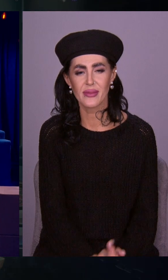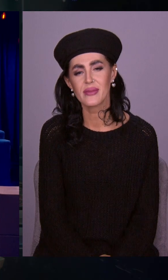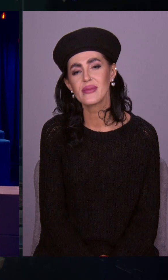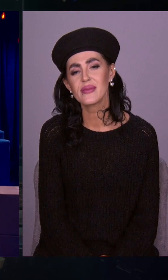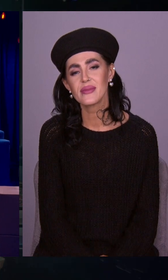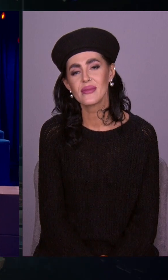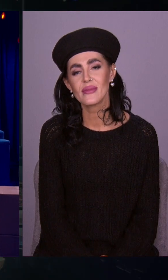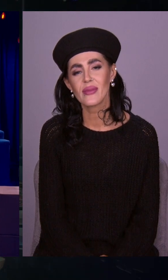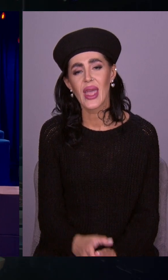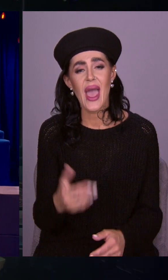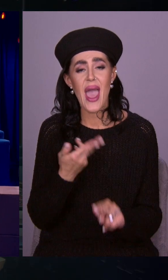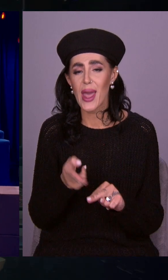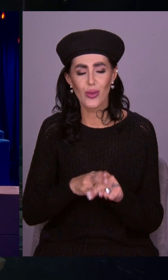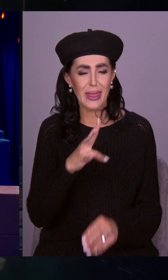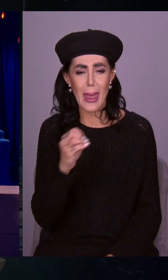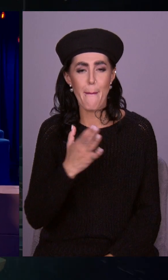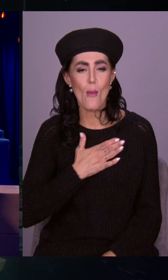було рішення, якщо що. Я не буду